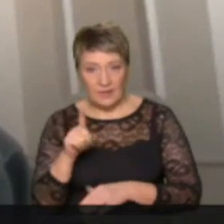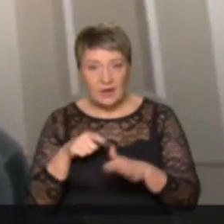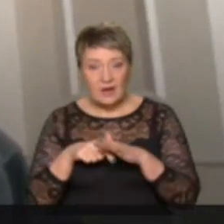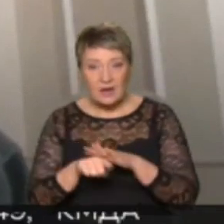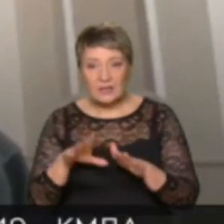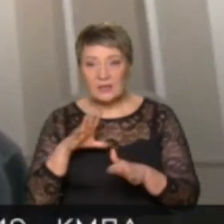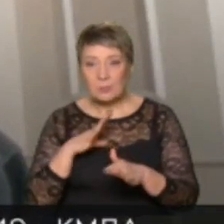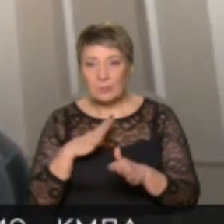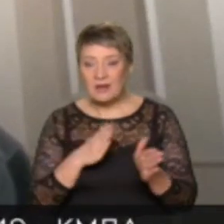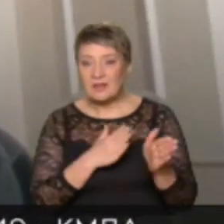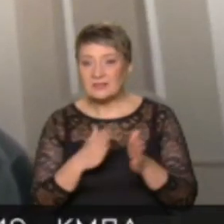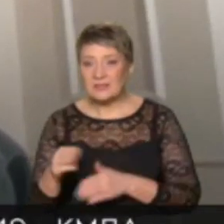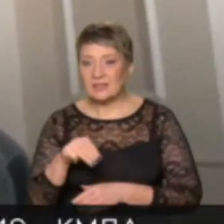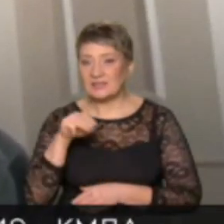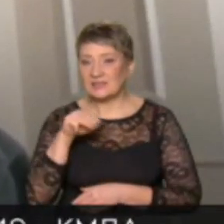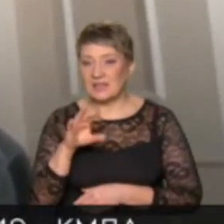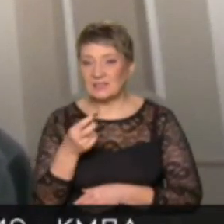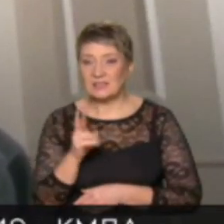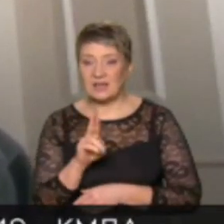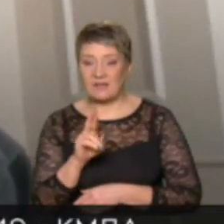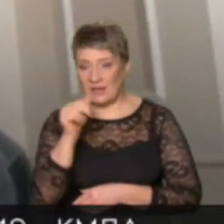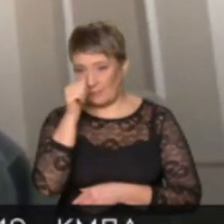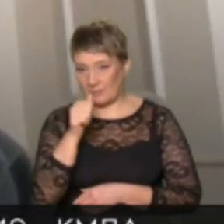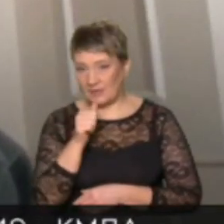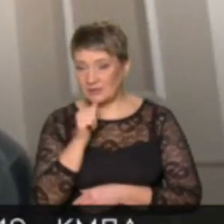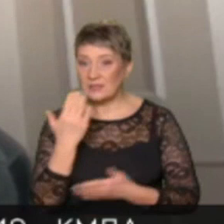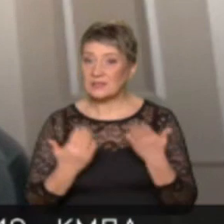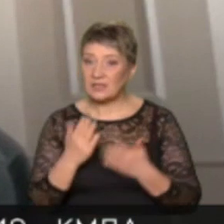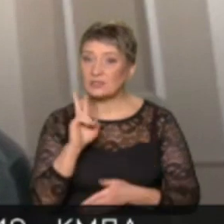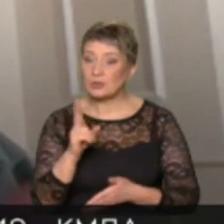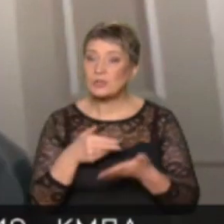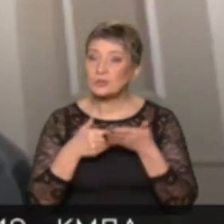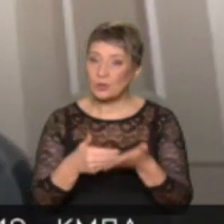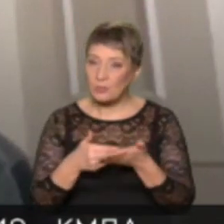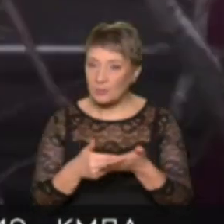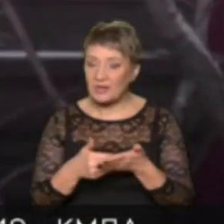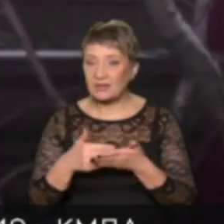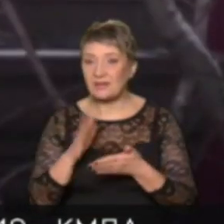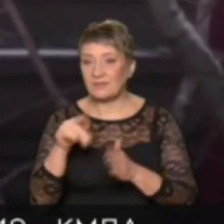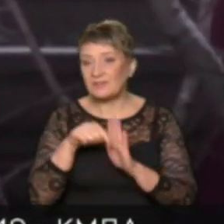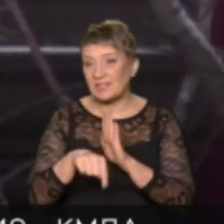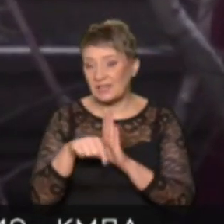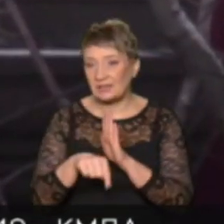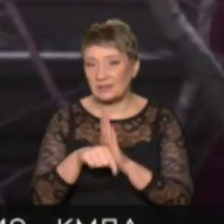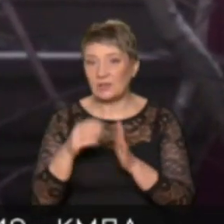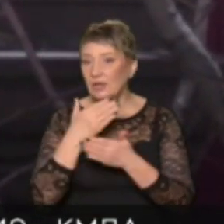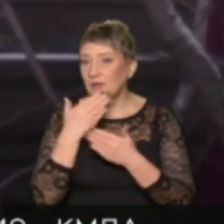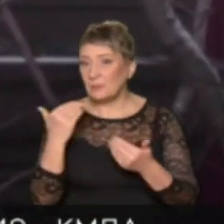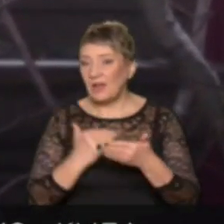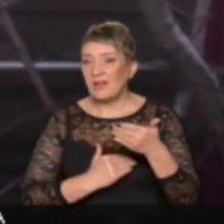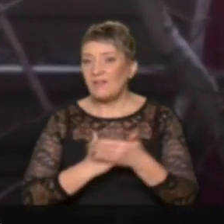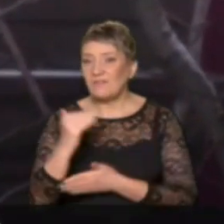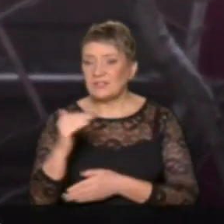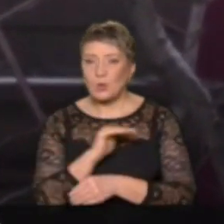системі щонайменше з травня. Проте, якщо їм хтось і допомагав всередини, то він не мав високого рівня доступу,